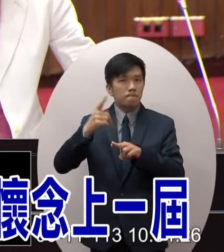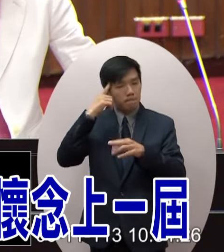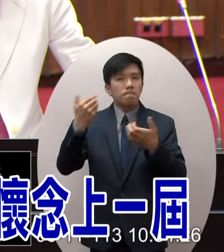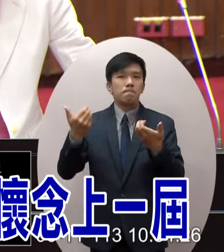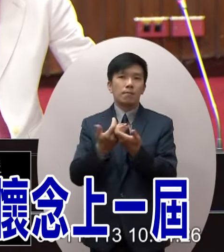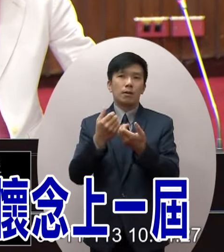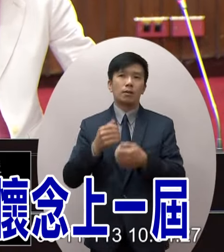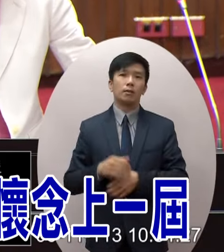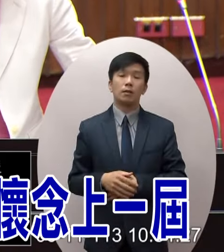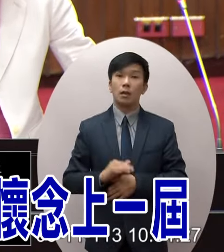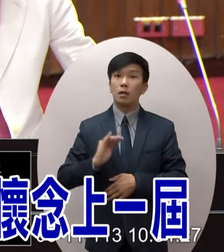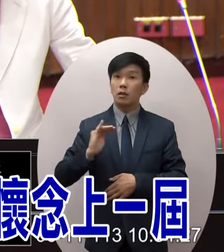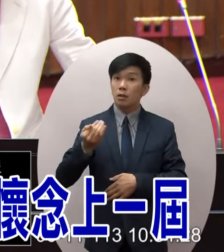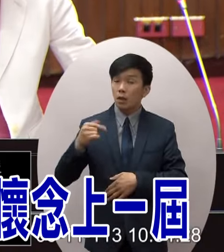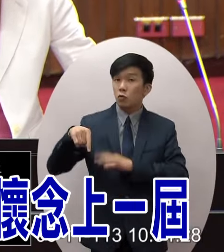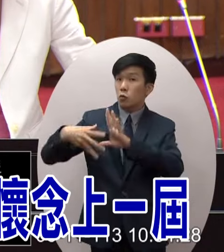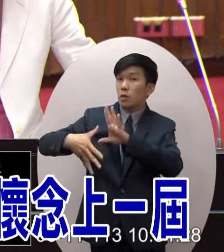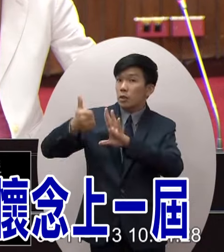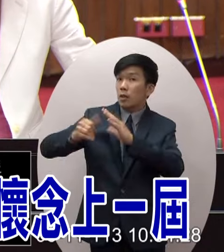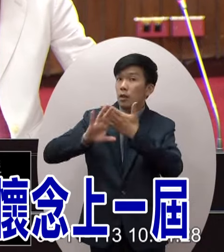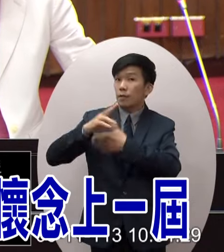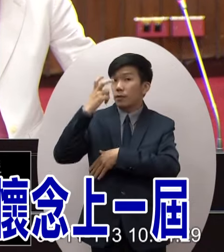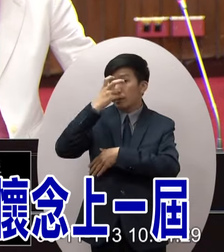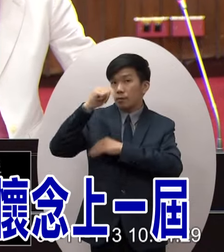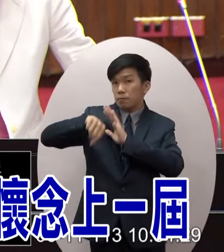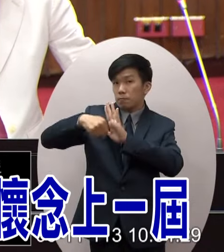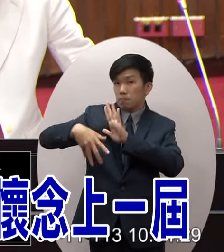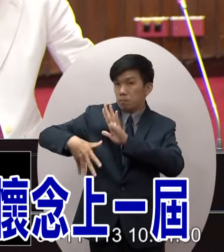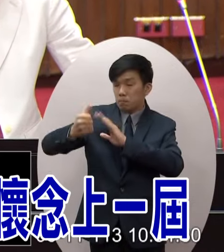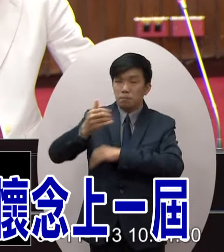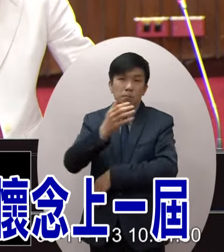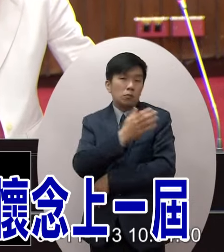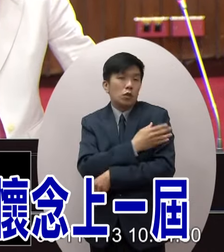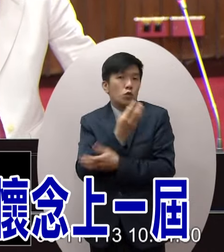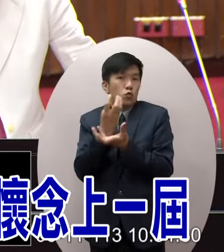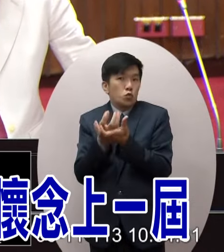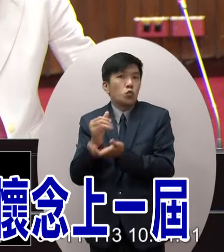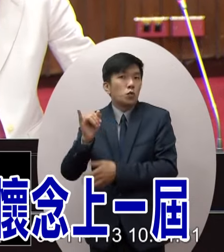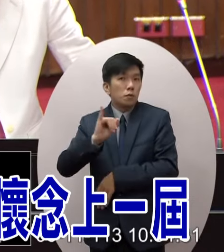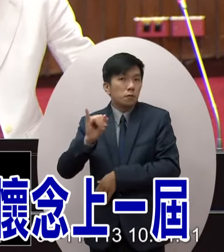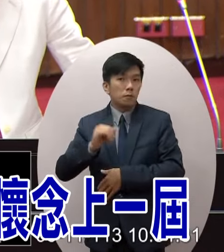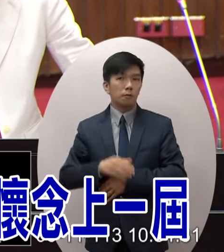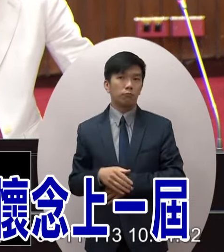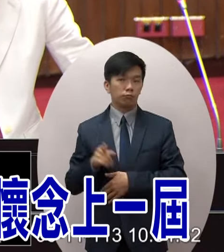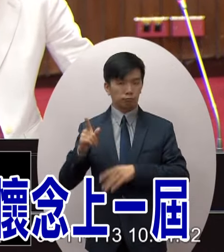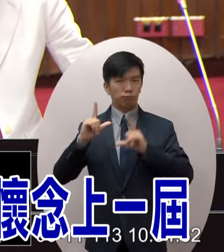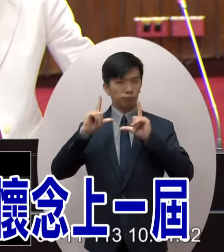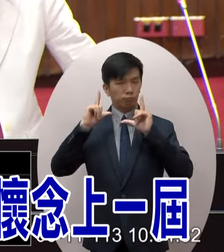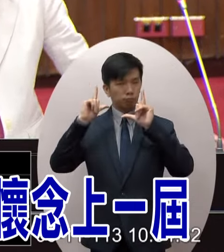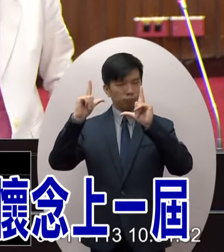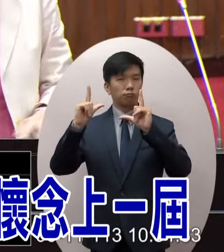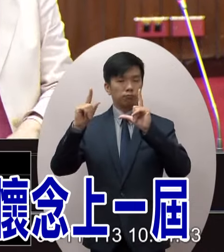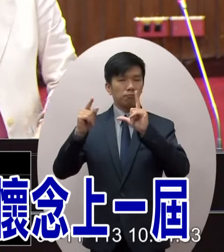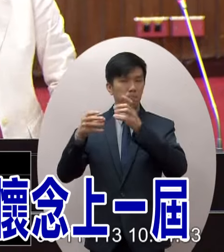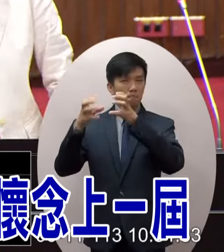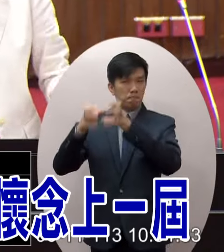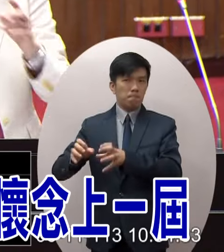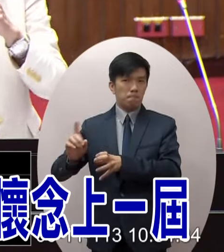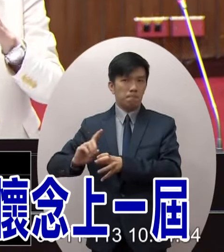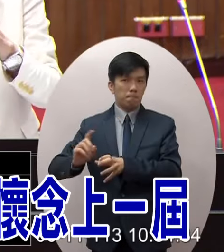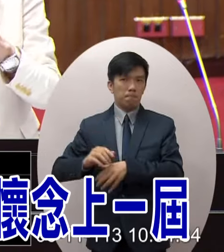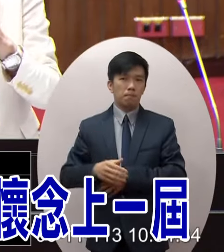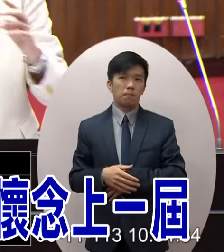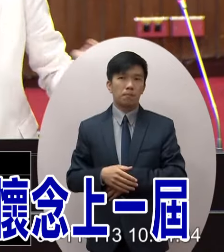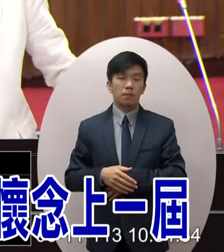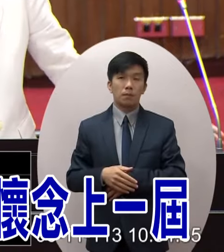行议定了，我们的监察院的院长啊，陈菊院长啊，他已经成立了这样子的一个所谓